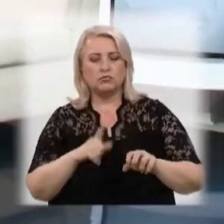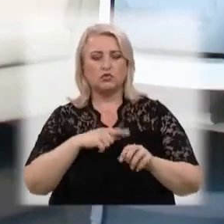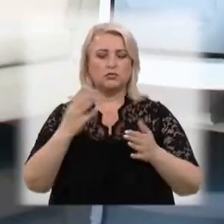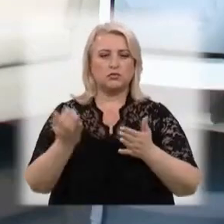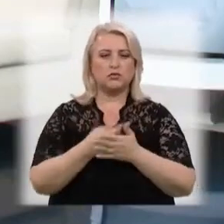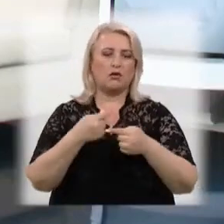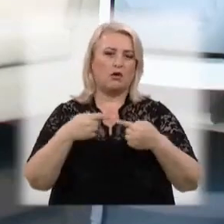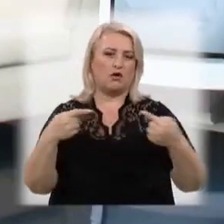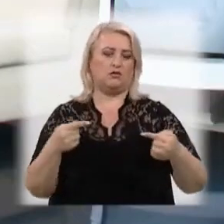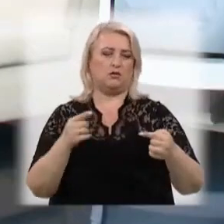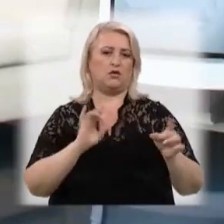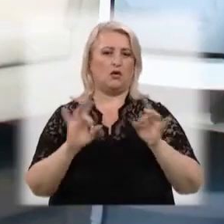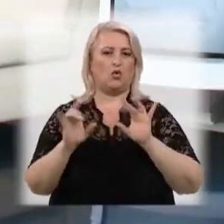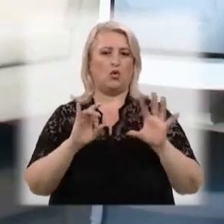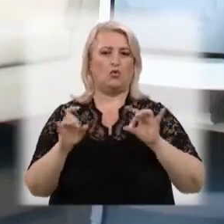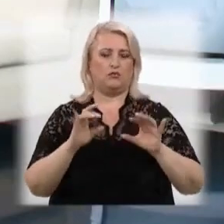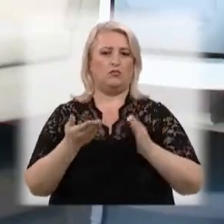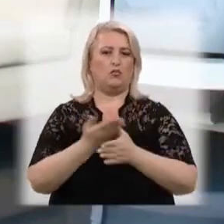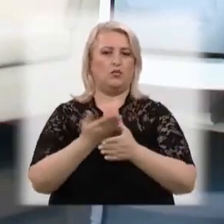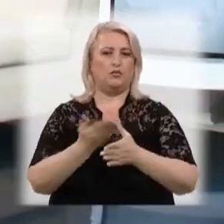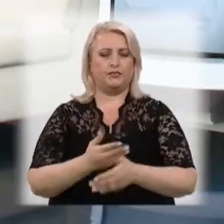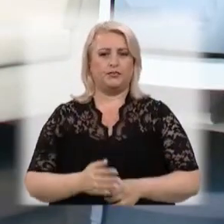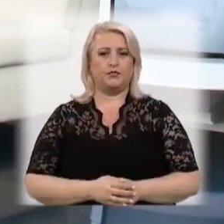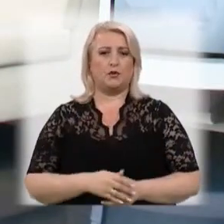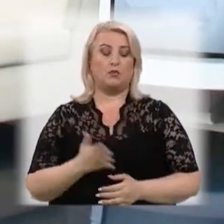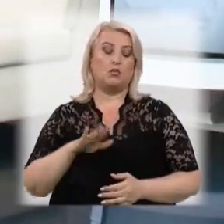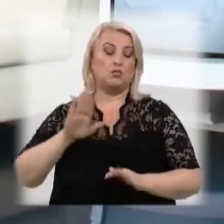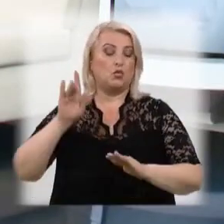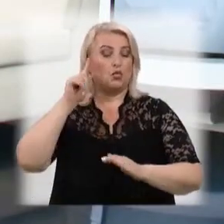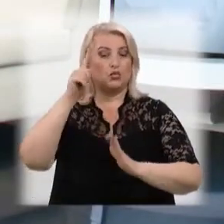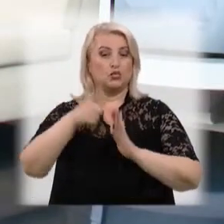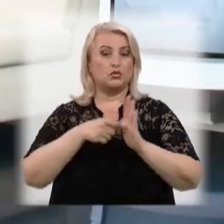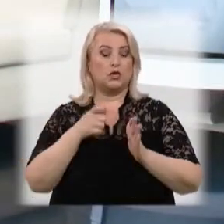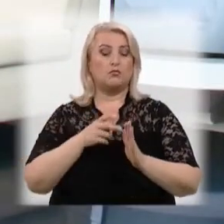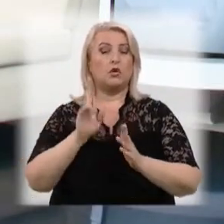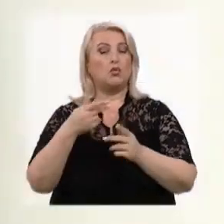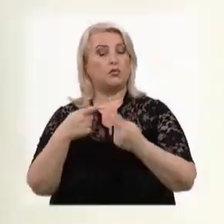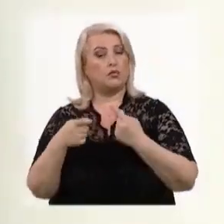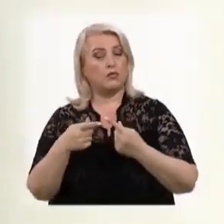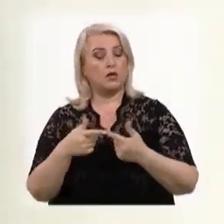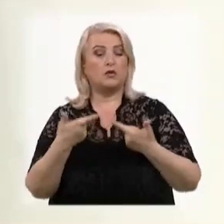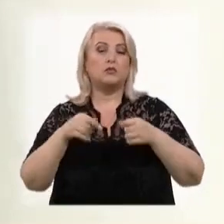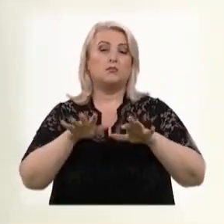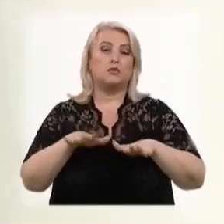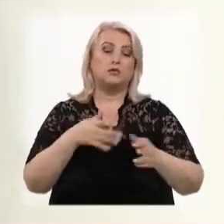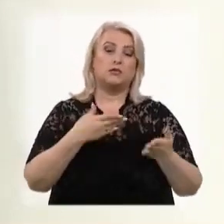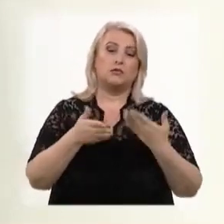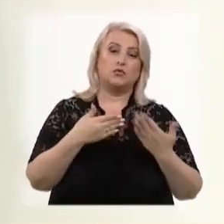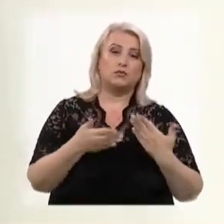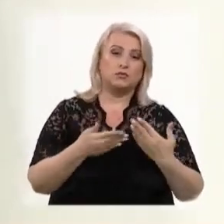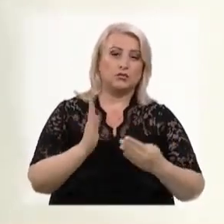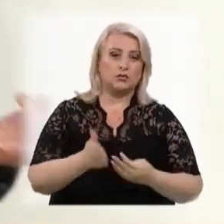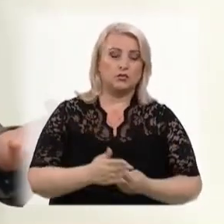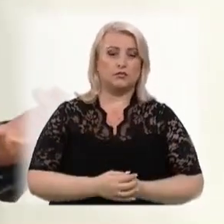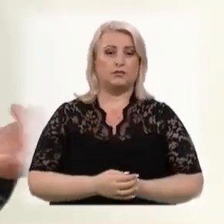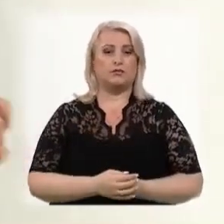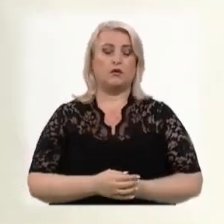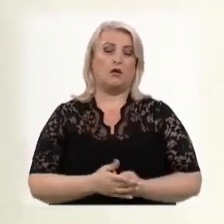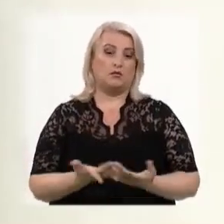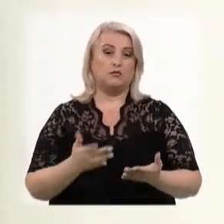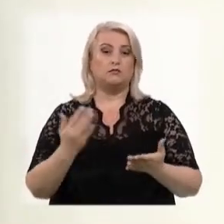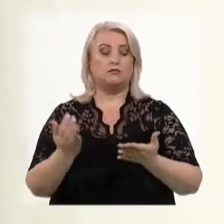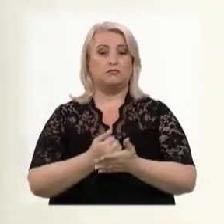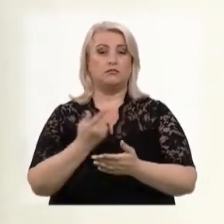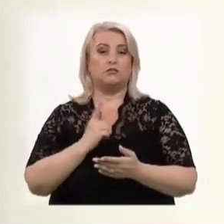instrumente de marketing mai sus după ce am aflat pentru cine comunicăm asociem aflat unde vom comunica normal că noi ne în ajungem la